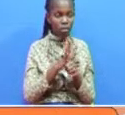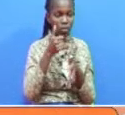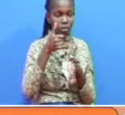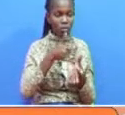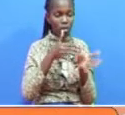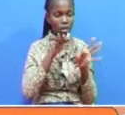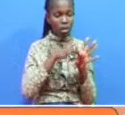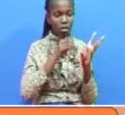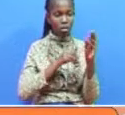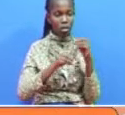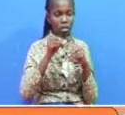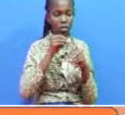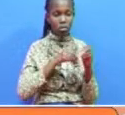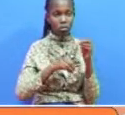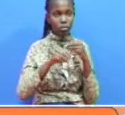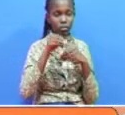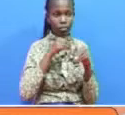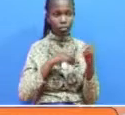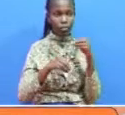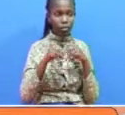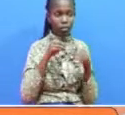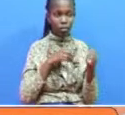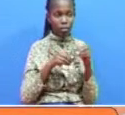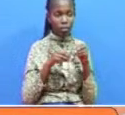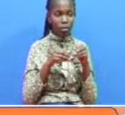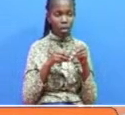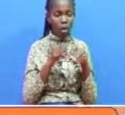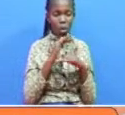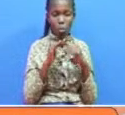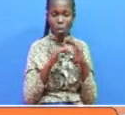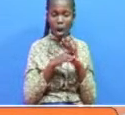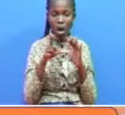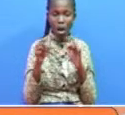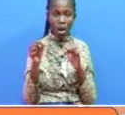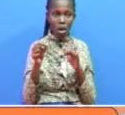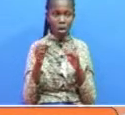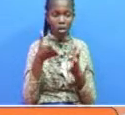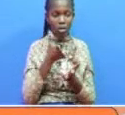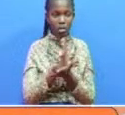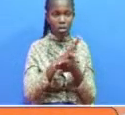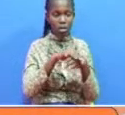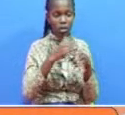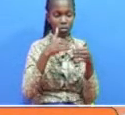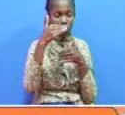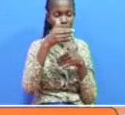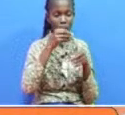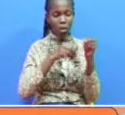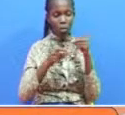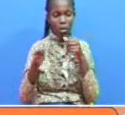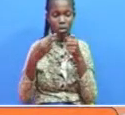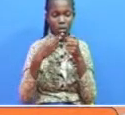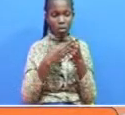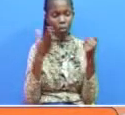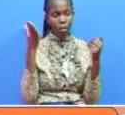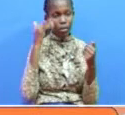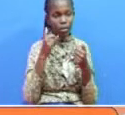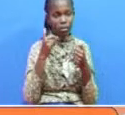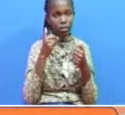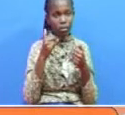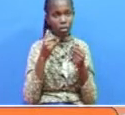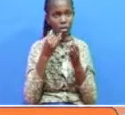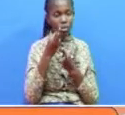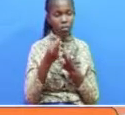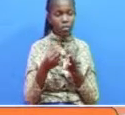ya usakuwa ni monene vate mundu ukutiwa na itina noka na kukwata akio itina usakuwa ni kwa kila waweta kulia